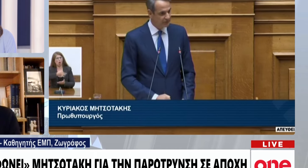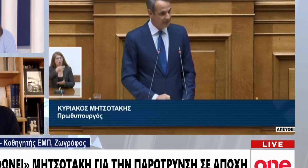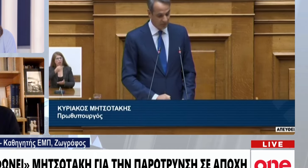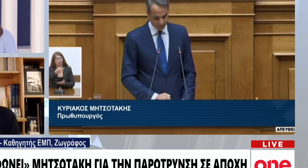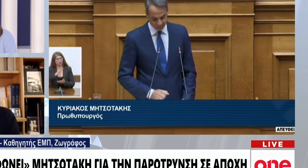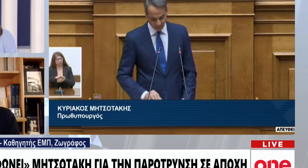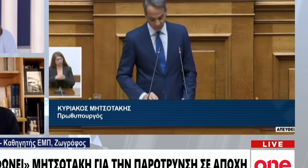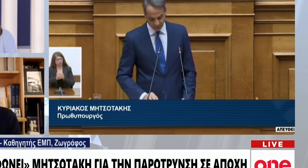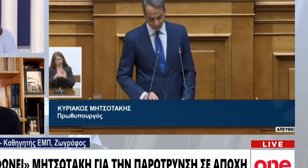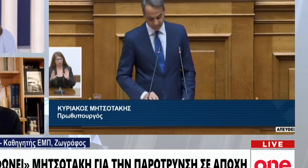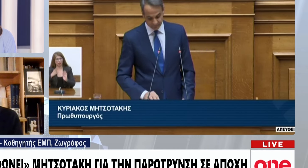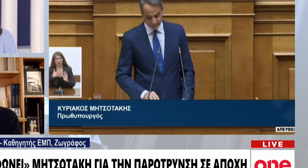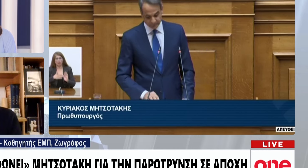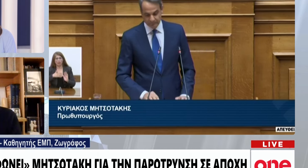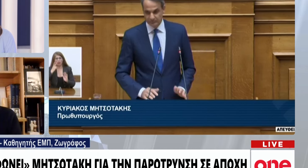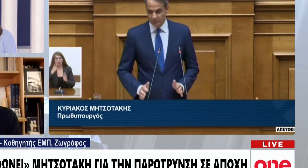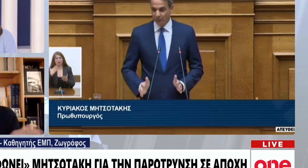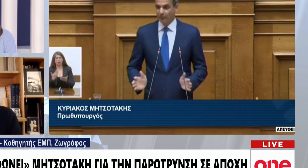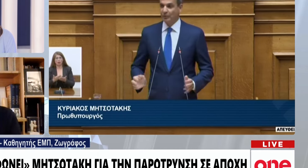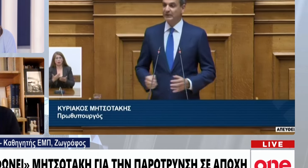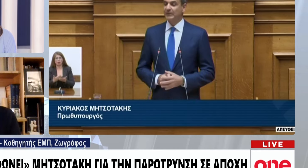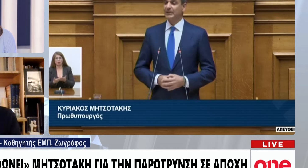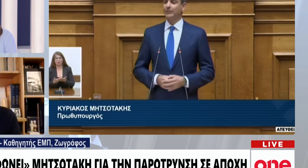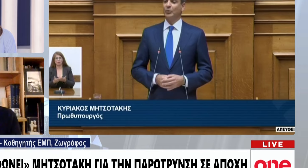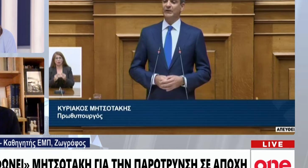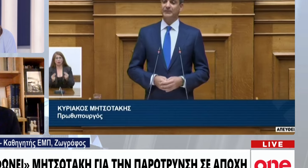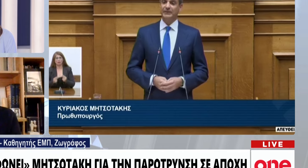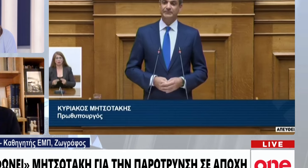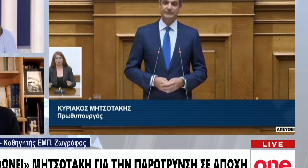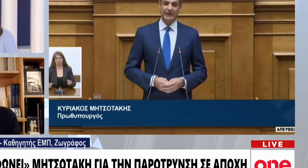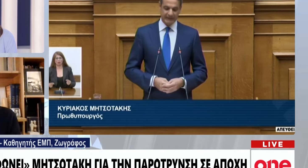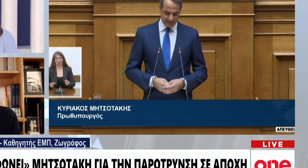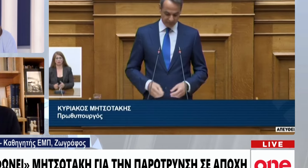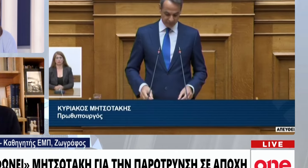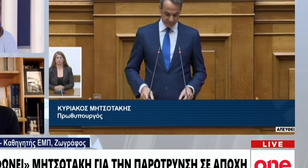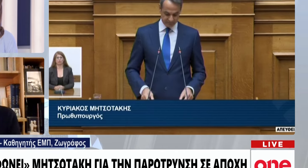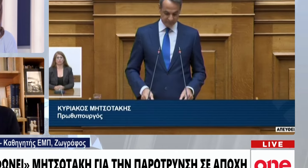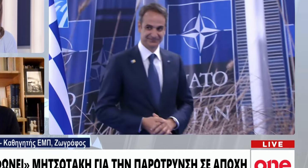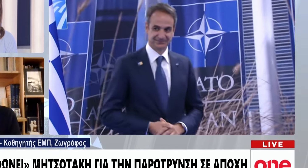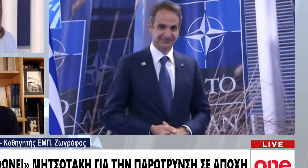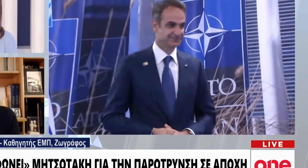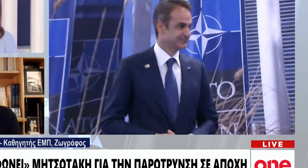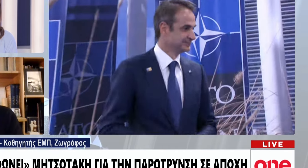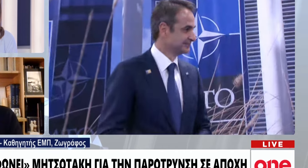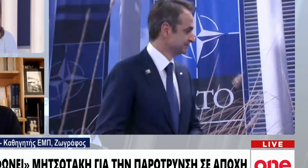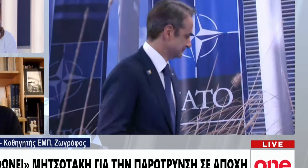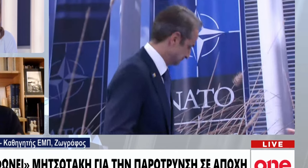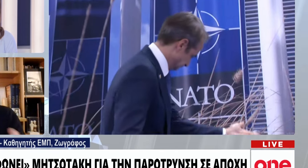προφίλ που θέλει να δώσει ο κύριος Μητσοτάκης. Θέλει και τα δύο καρπούζια στη μασχάλη του. Μάλιστα. Με αυτή την έννοια, λοιπόν,